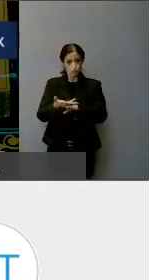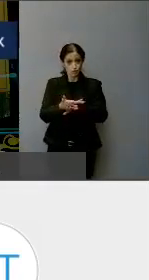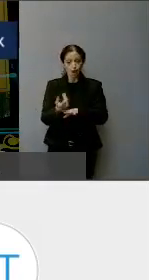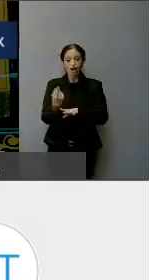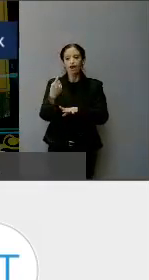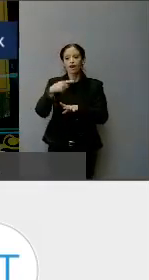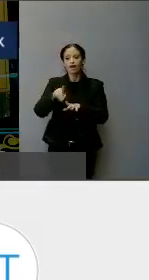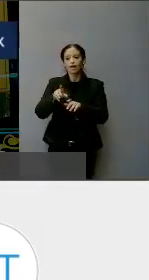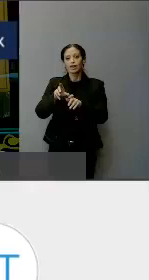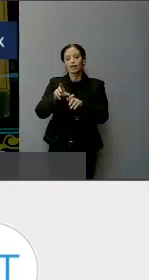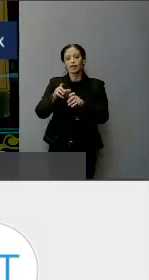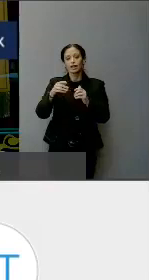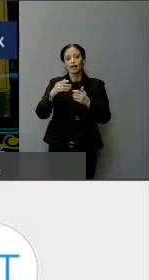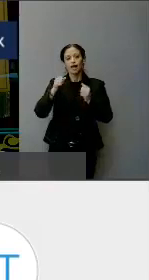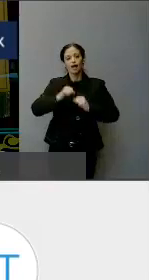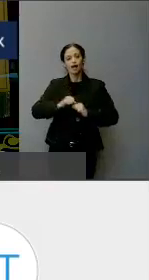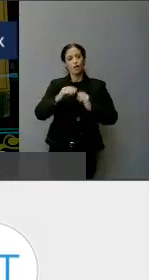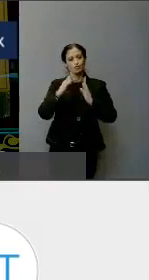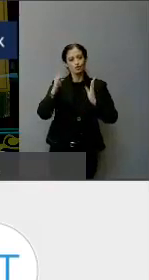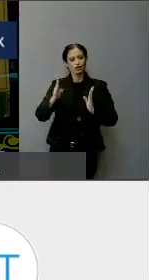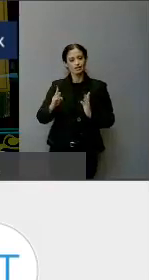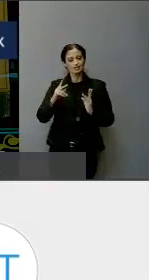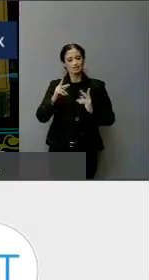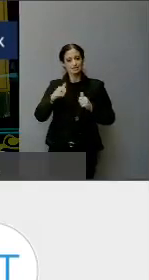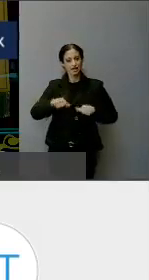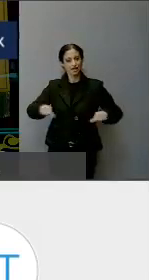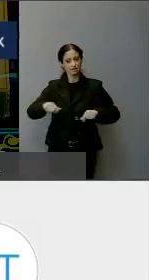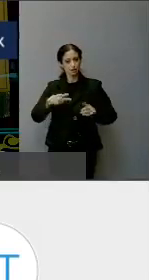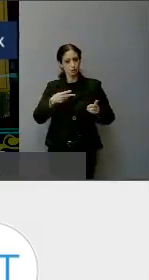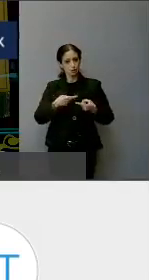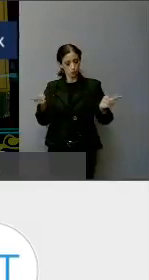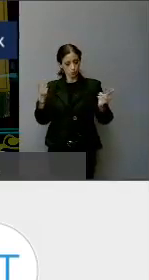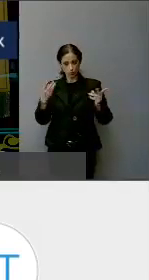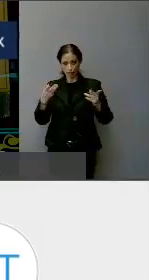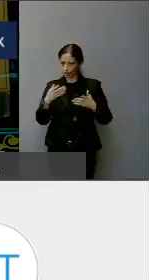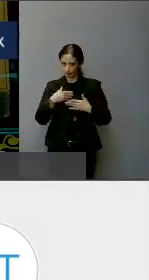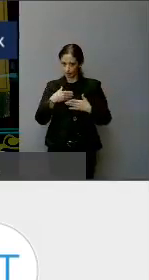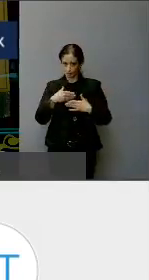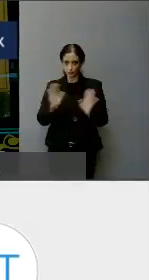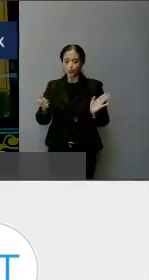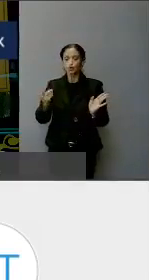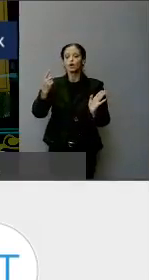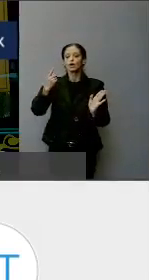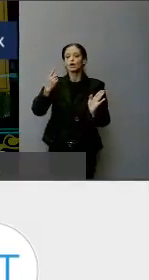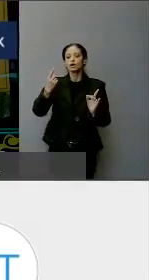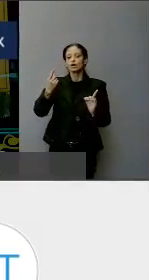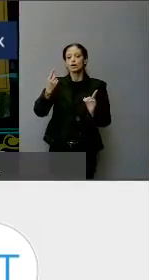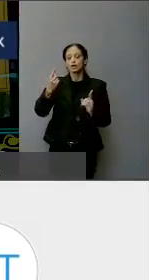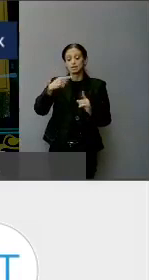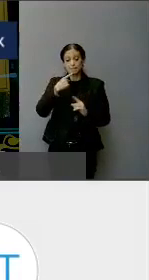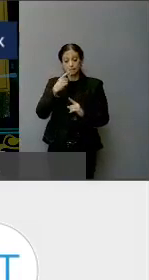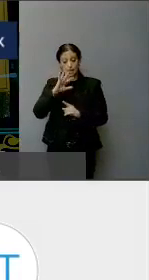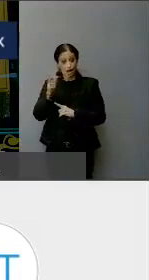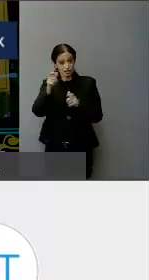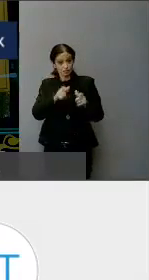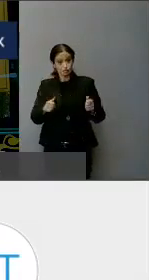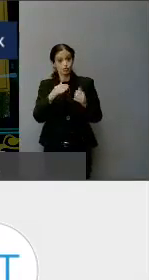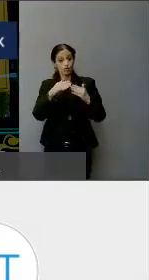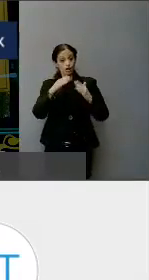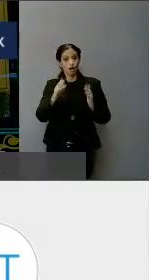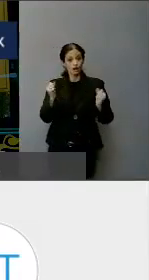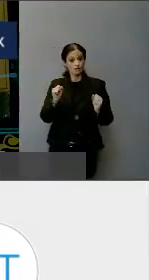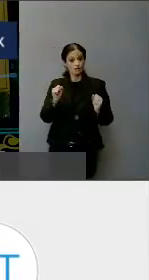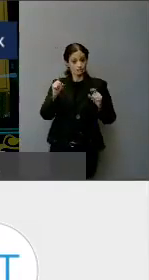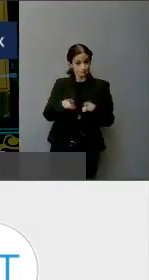dell'alloggio di residenza pubblica tal caso le altre persone conviventi non perdono il diritto di abitazione e